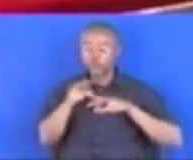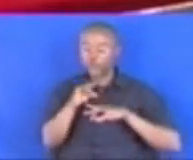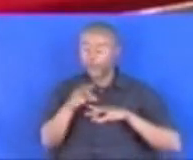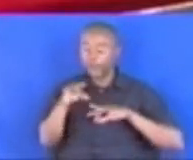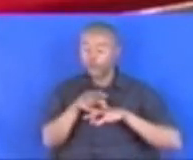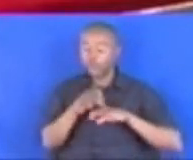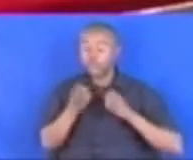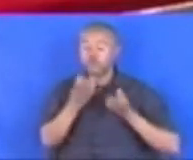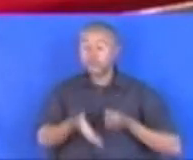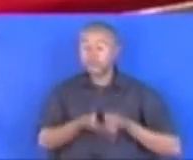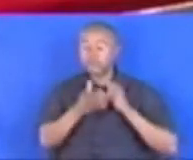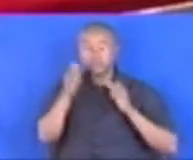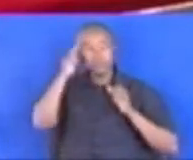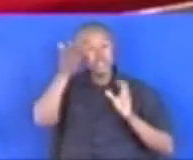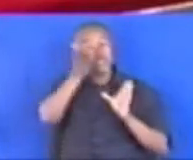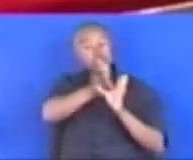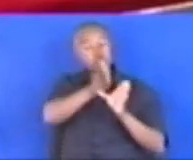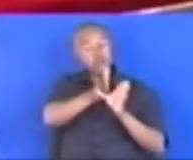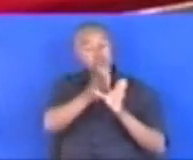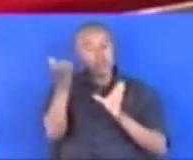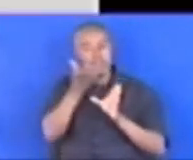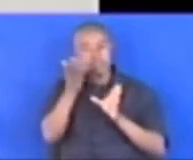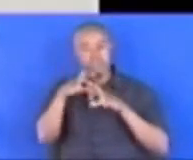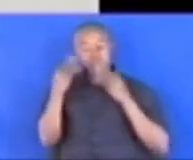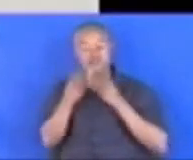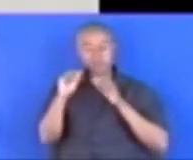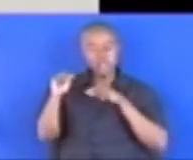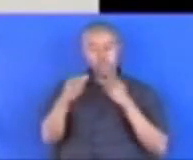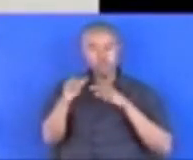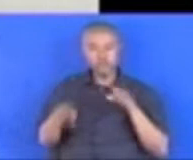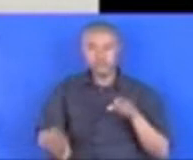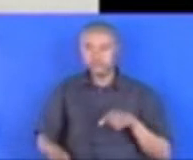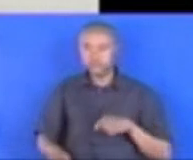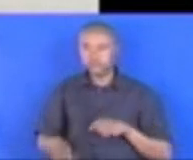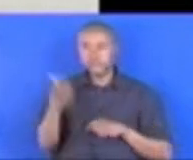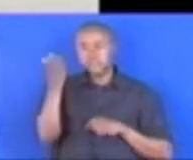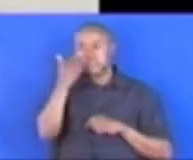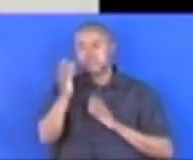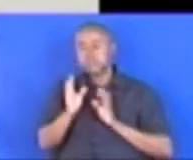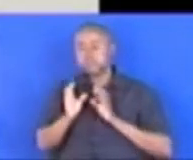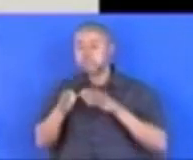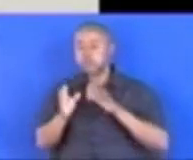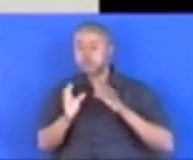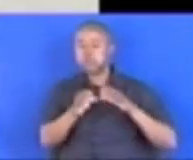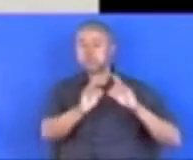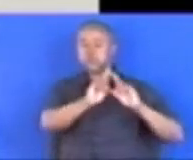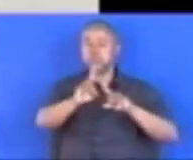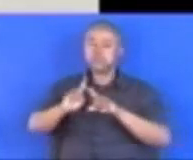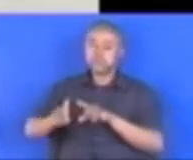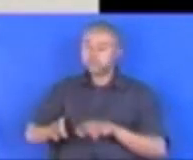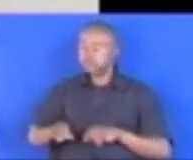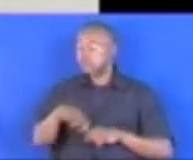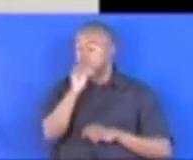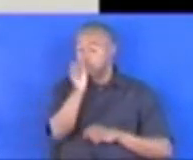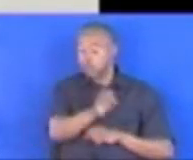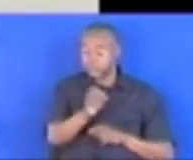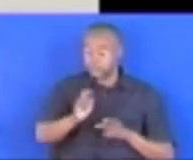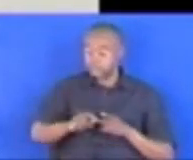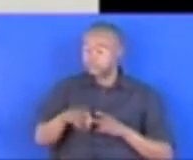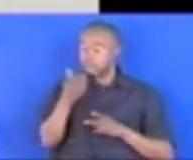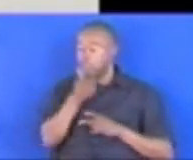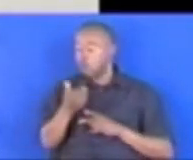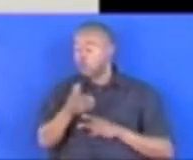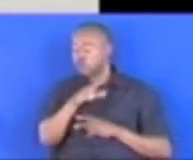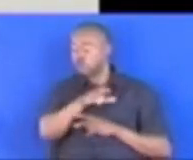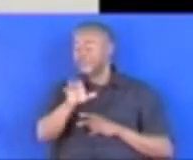Tutawapatia msaada wa kisaikolojia na kijamii familia hizi, jamii na makundi mbalimbali, wakiwemo wazee, watoto